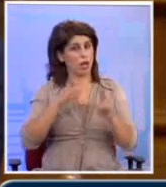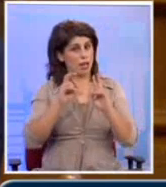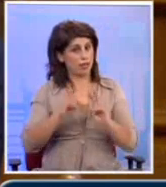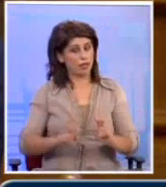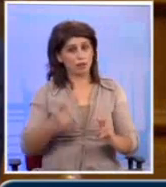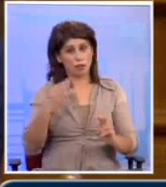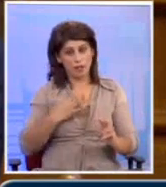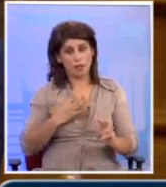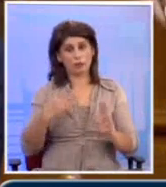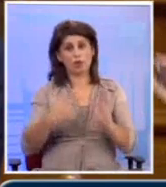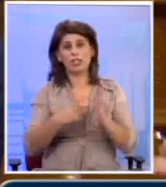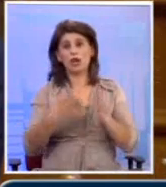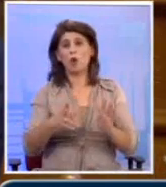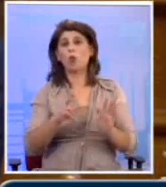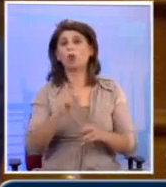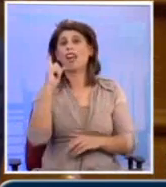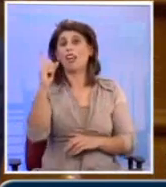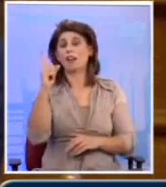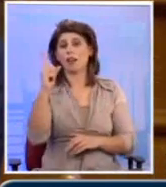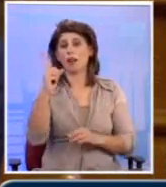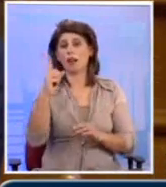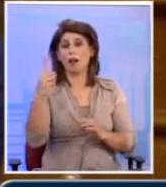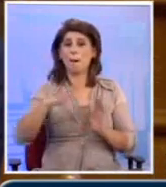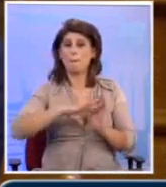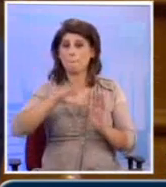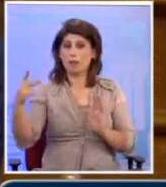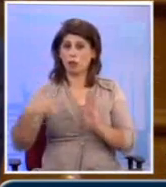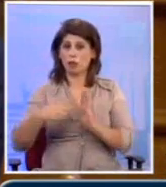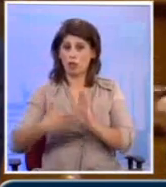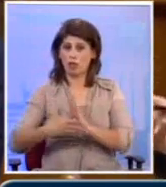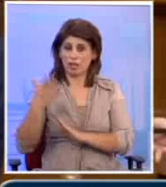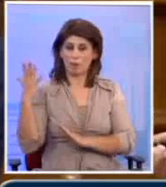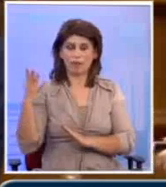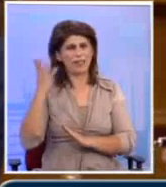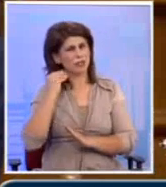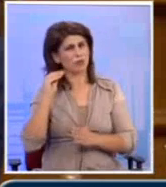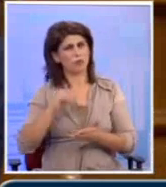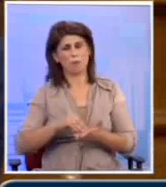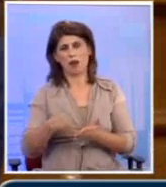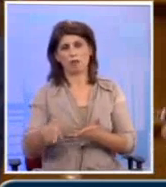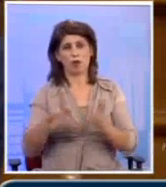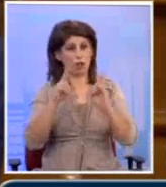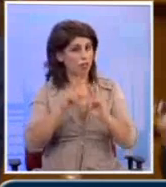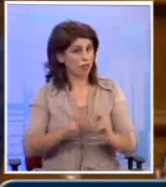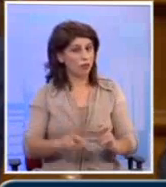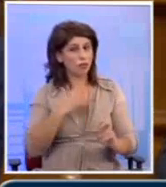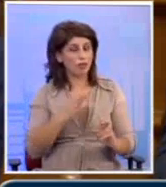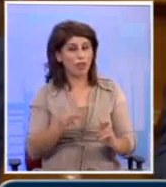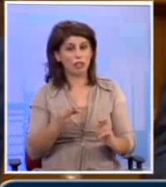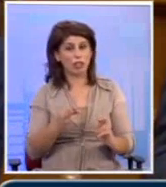λέτε, από το 1981 μέχρι το 2015. Δεν έχει ξανακουστεί αυτό. Να διερευνήσουμε